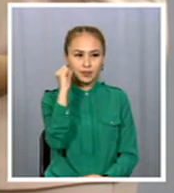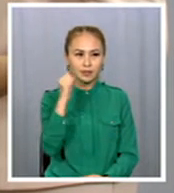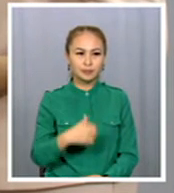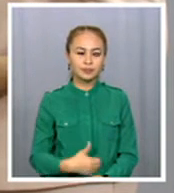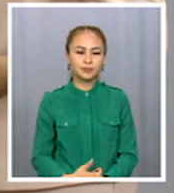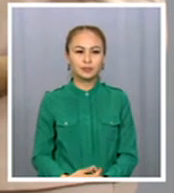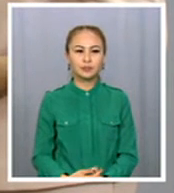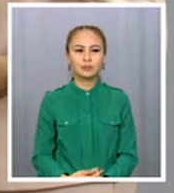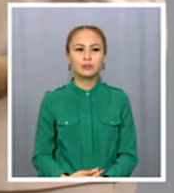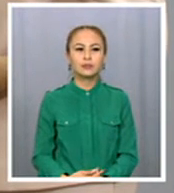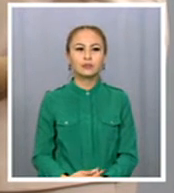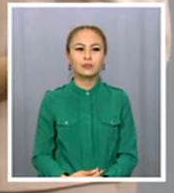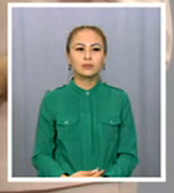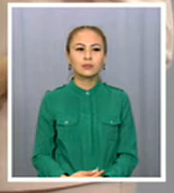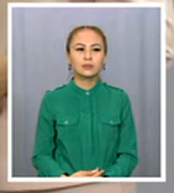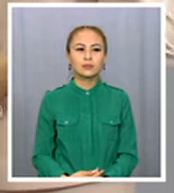завтра.